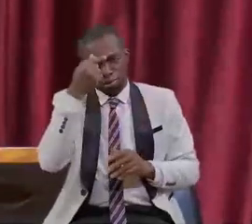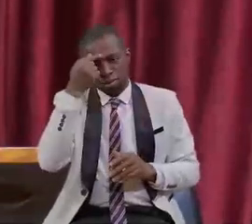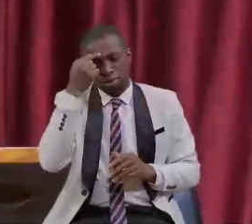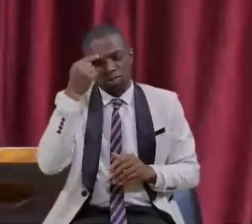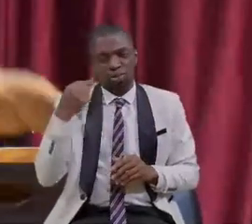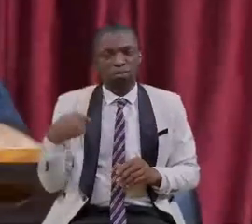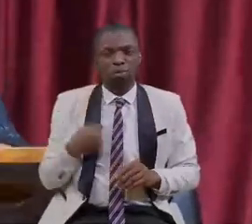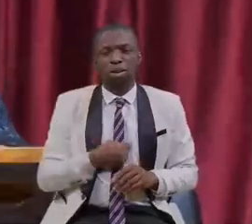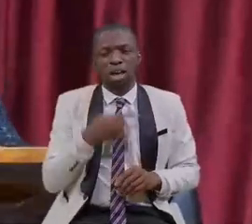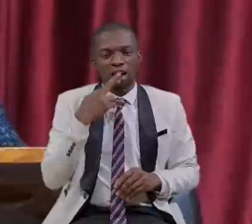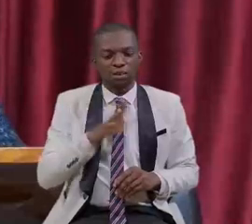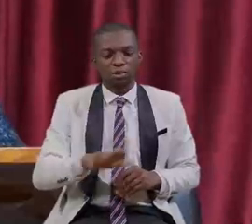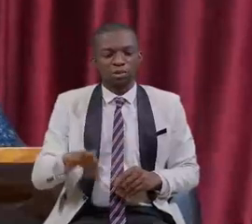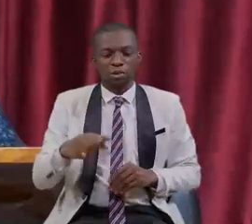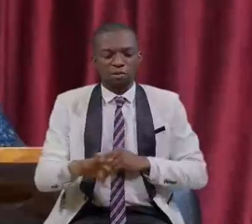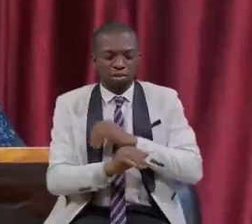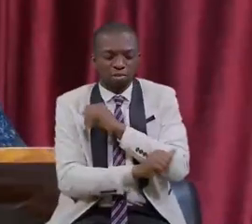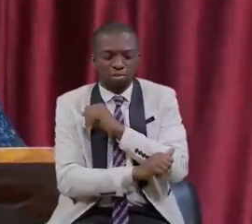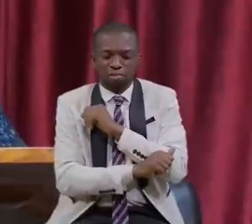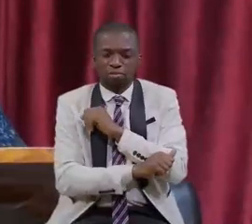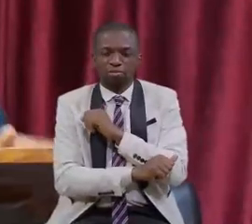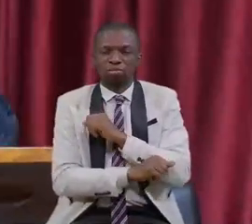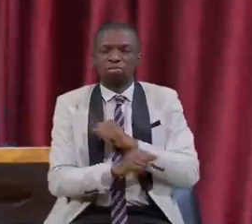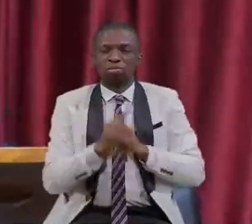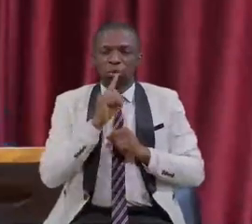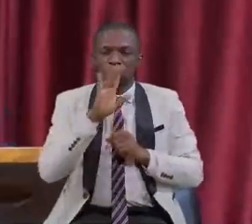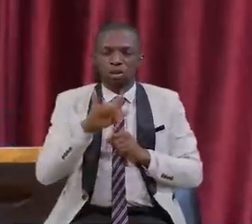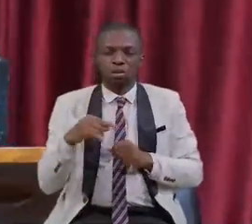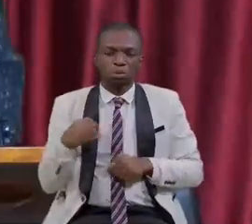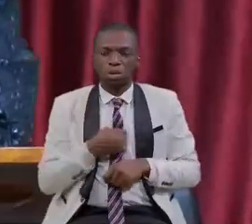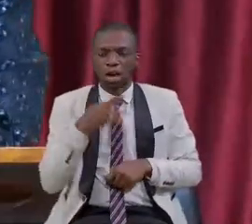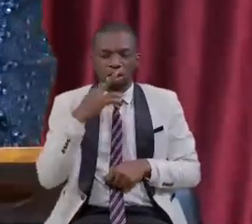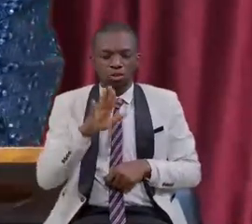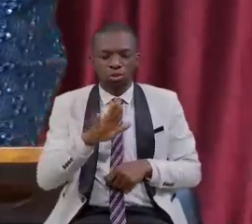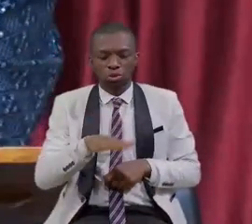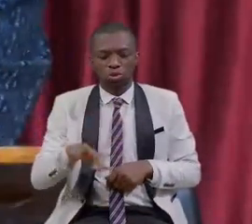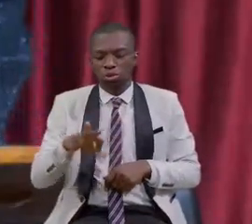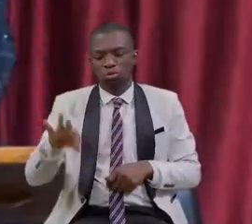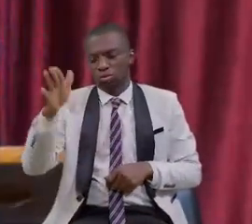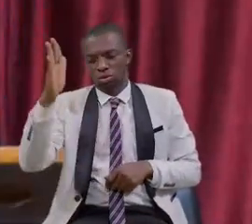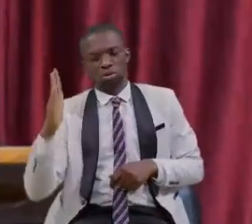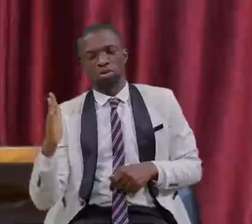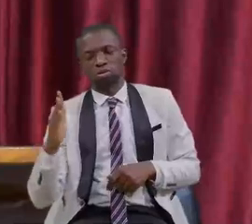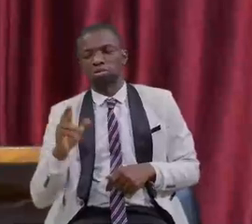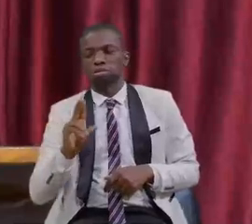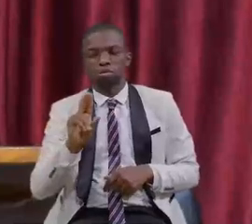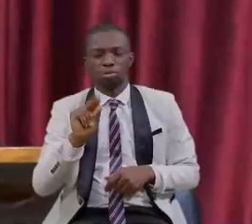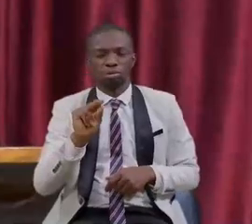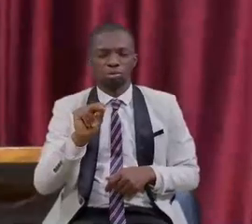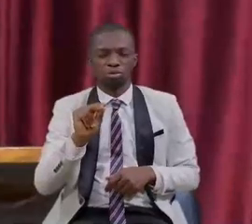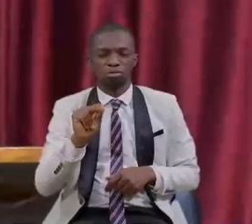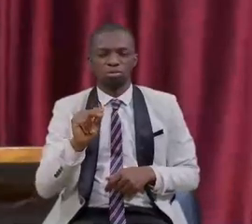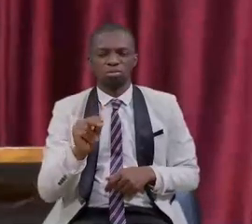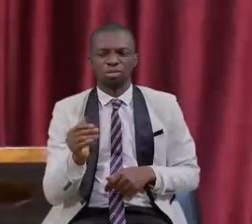Les Juifs croyaient que, comme ils sont enfants d'Abraham, ils sont automatiquement enfants de Dieu. Ils